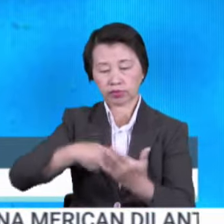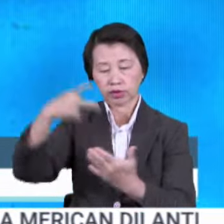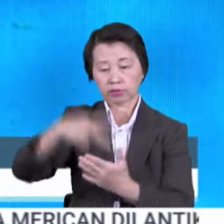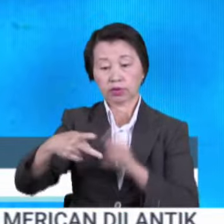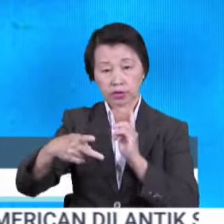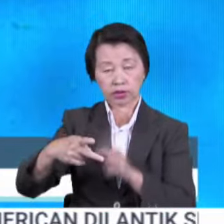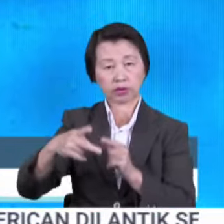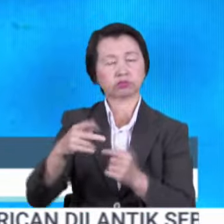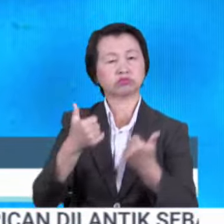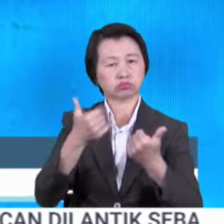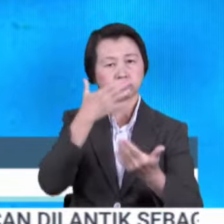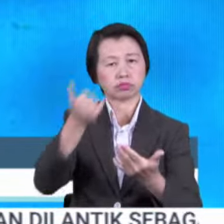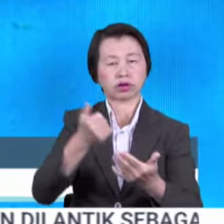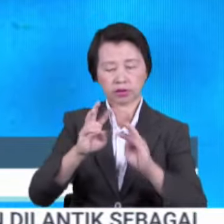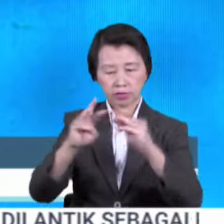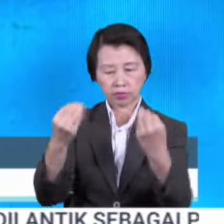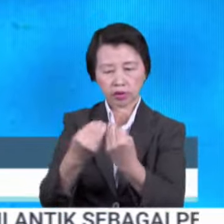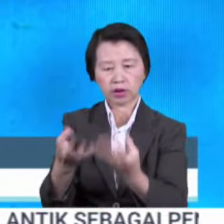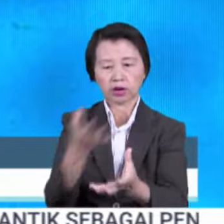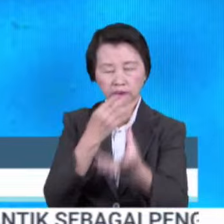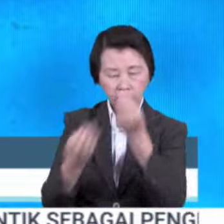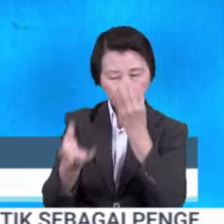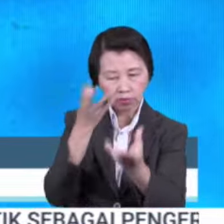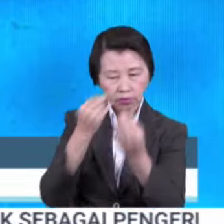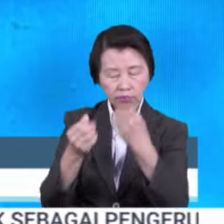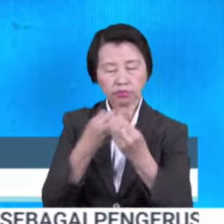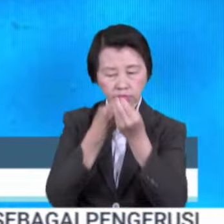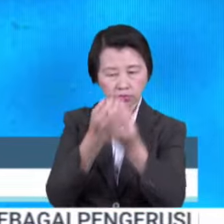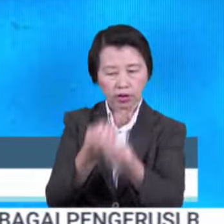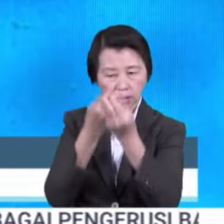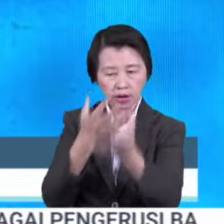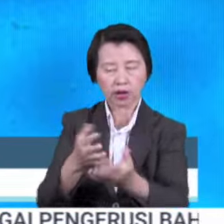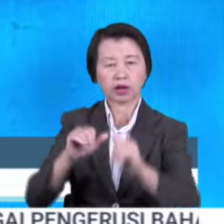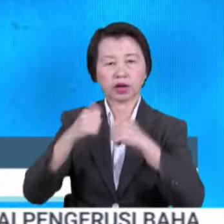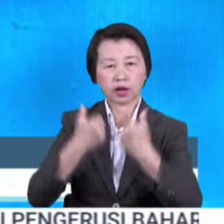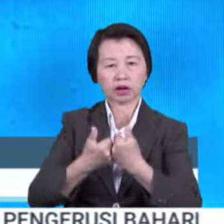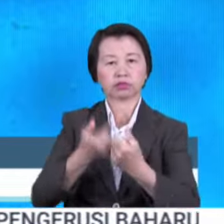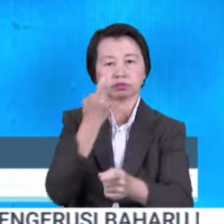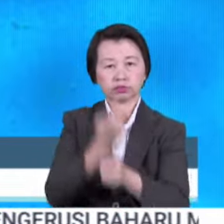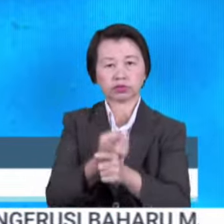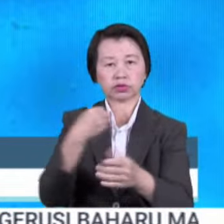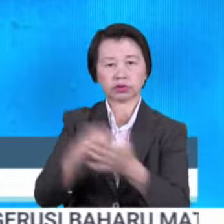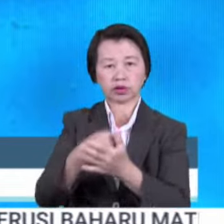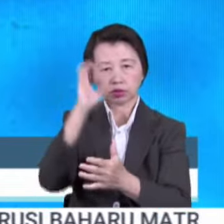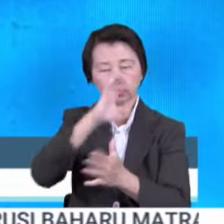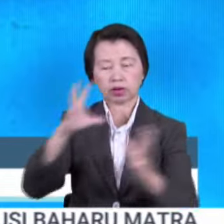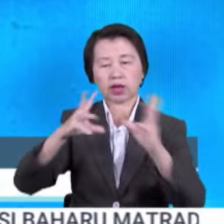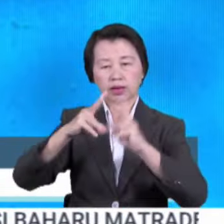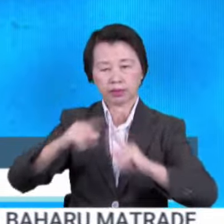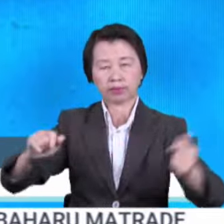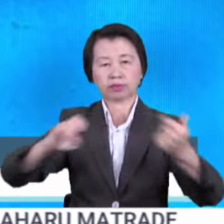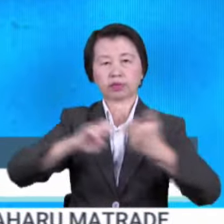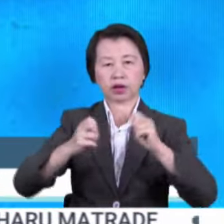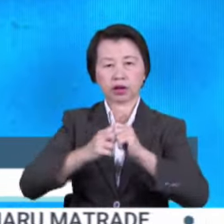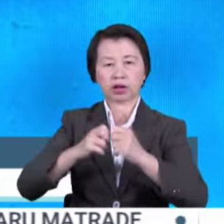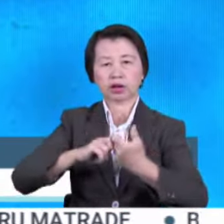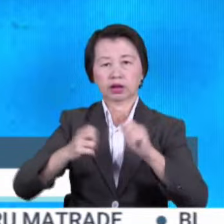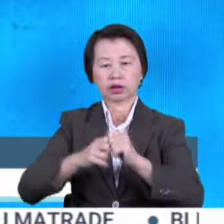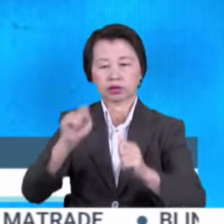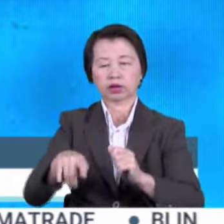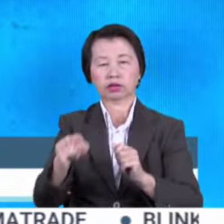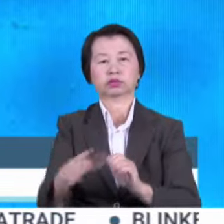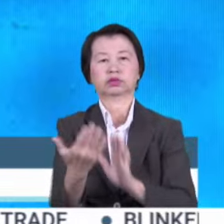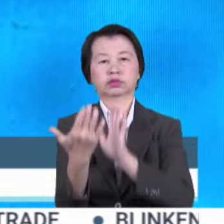platform terbaik masyarakat untuk mendapatkan maklumat saluran dan agensi yang betul dalam mencari penyelesaian permasalahan yang